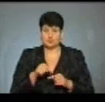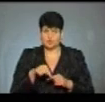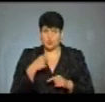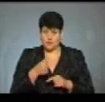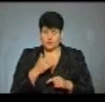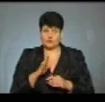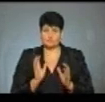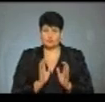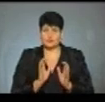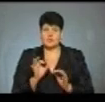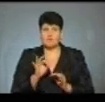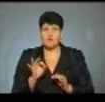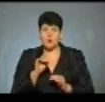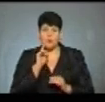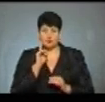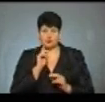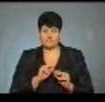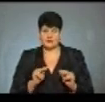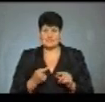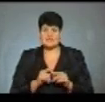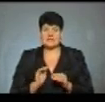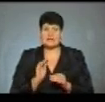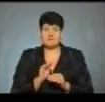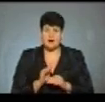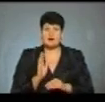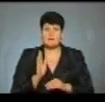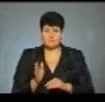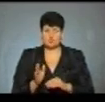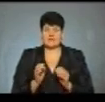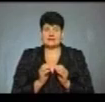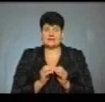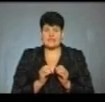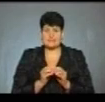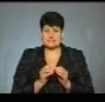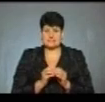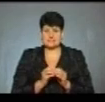ми хочемо подбати про молодого вчителя. Ця надбавка буде в